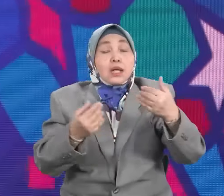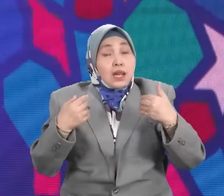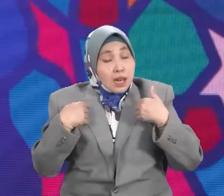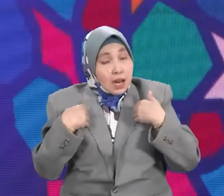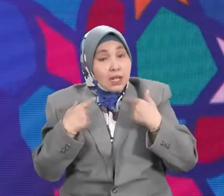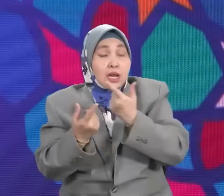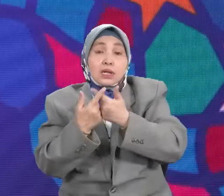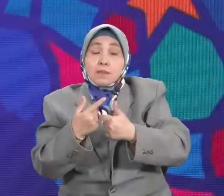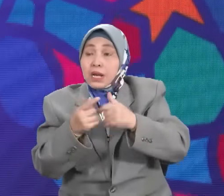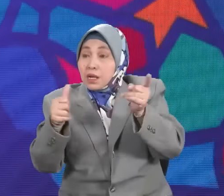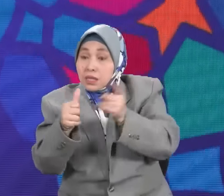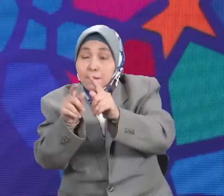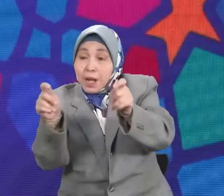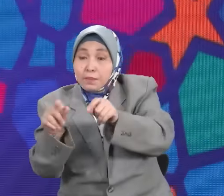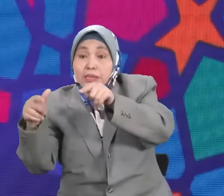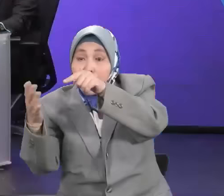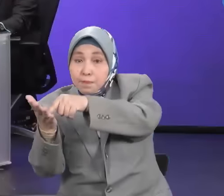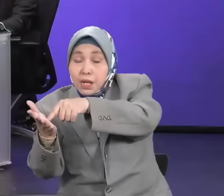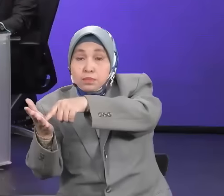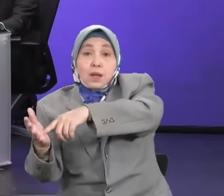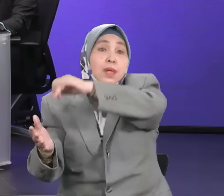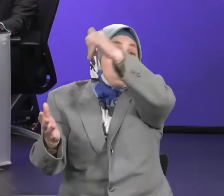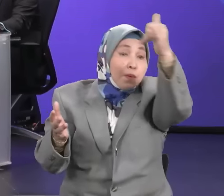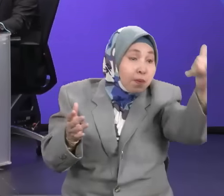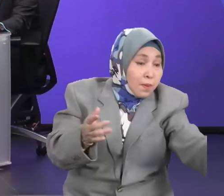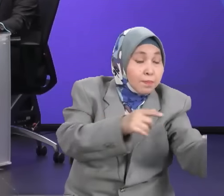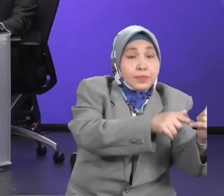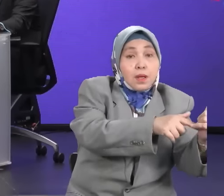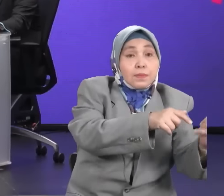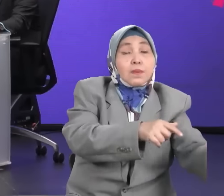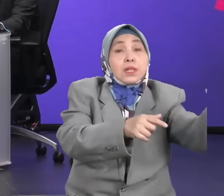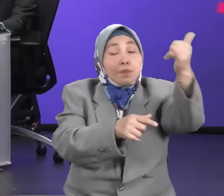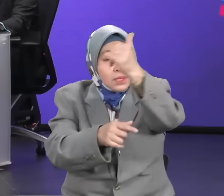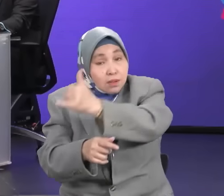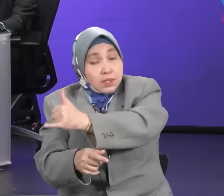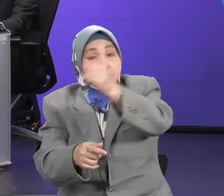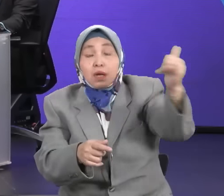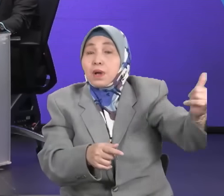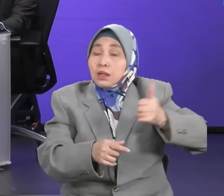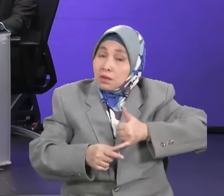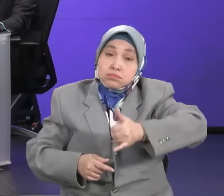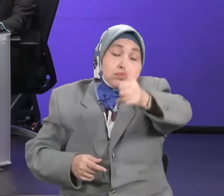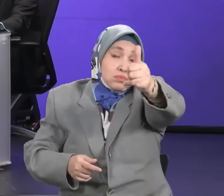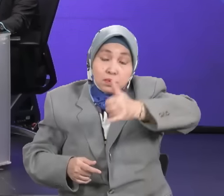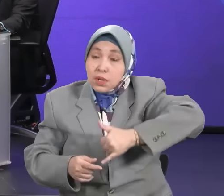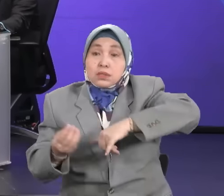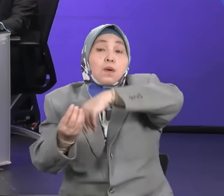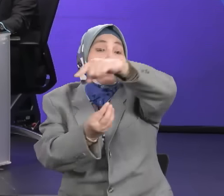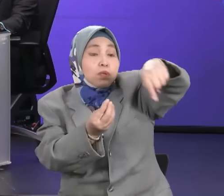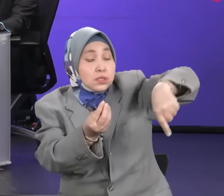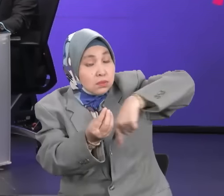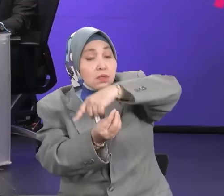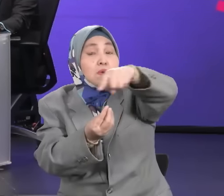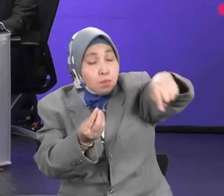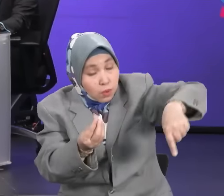daripada poin pertama bagi poin kedua patah Bali itu nama tawaf sama aja Street macam Sa'i ataupun kalau kita pusing Kakbah itu itu